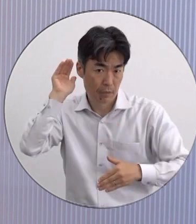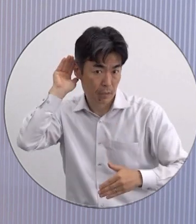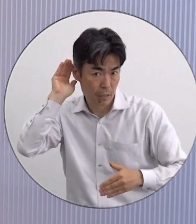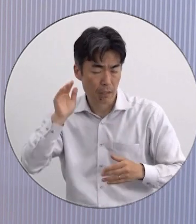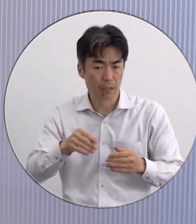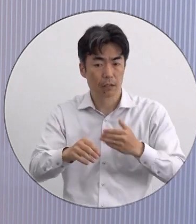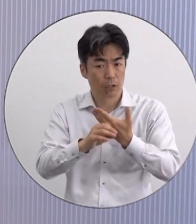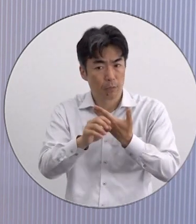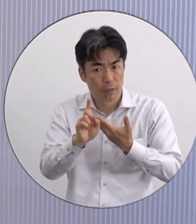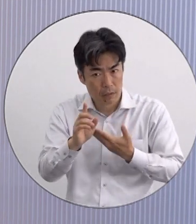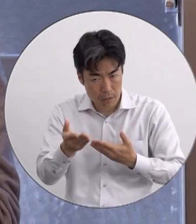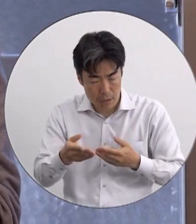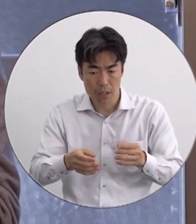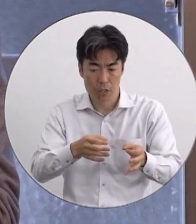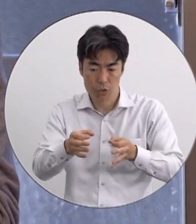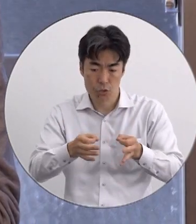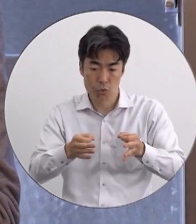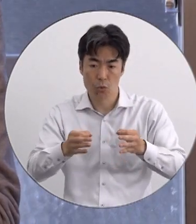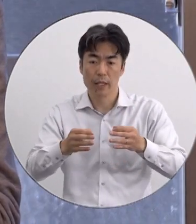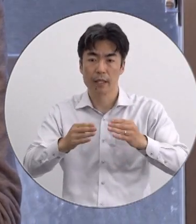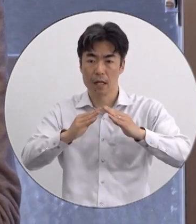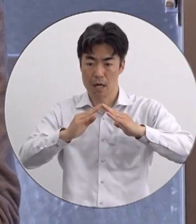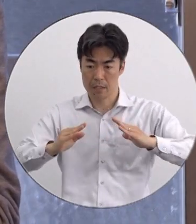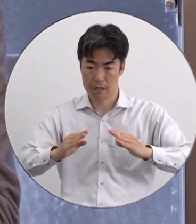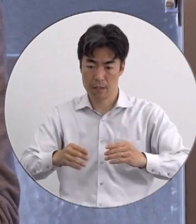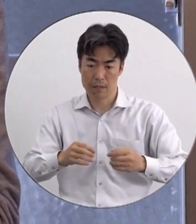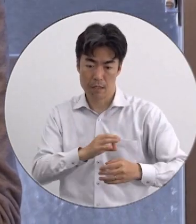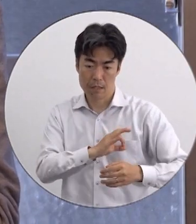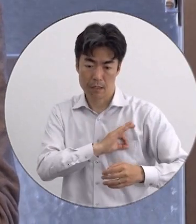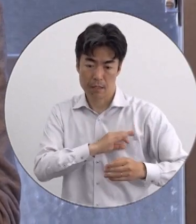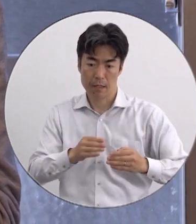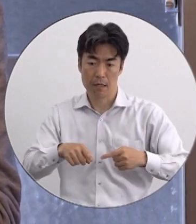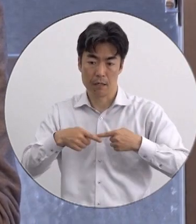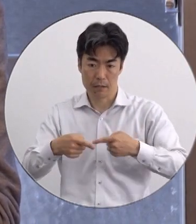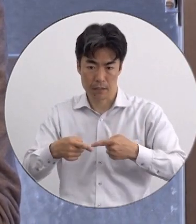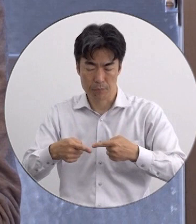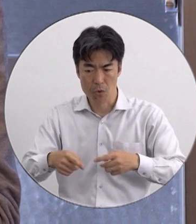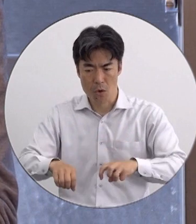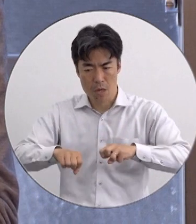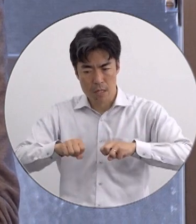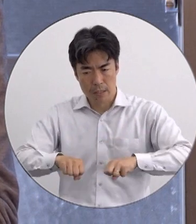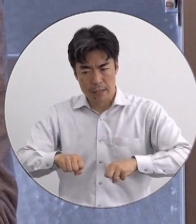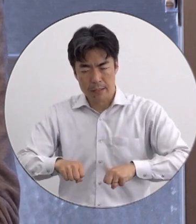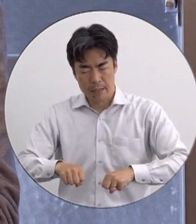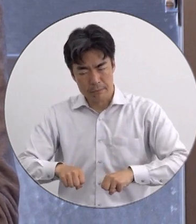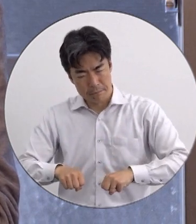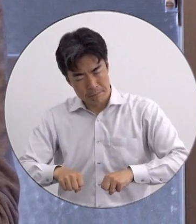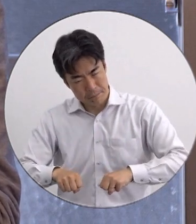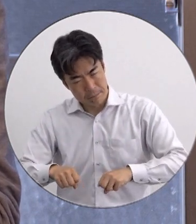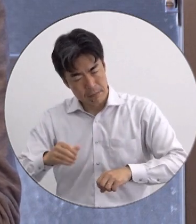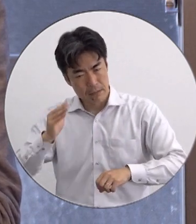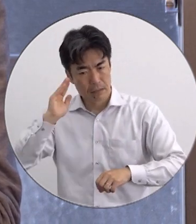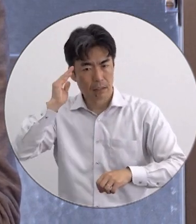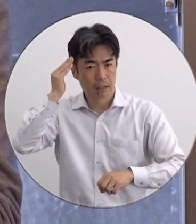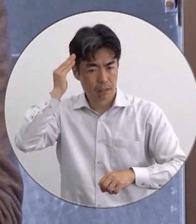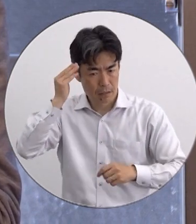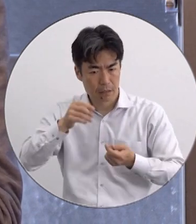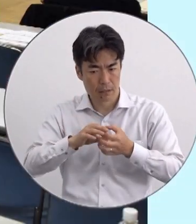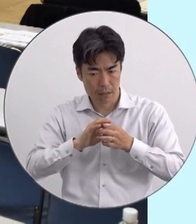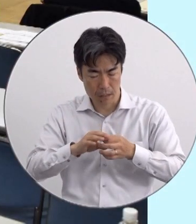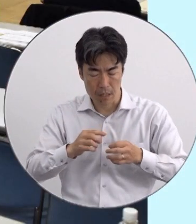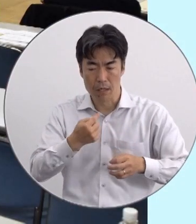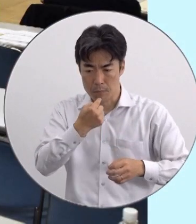ことをしているんでしょうか。 自分は商店会属してますけど、なかなか元気が出ないんですね。じゃあどうしたらいいかっていう